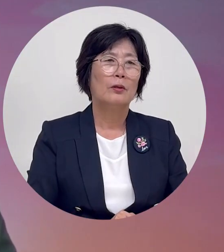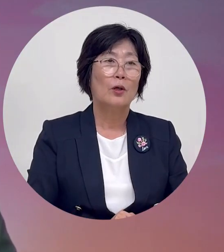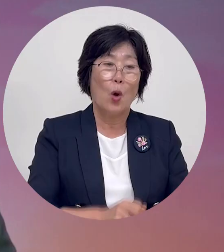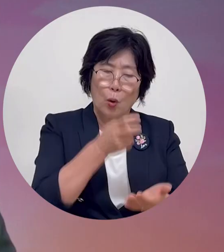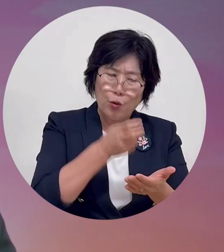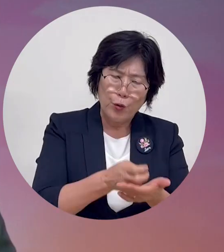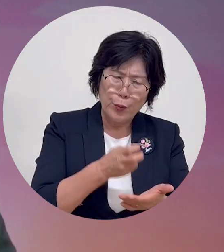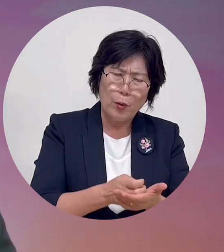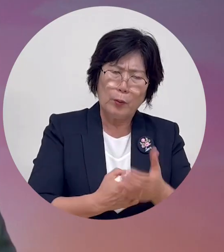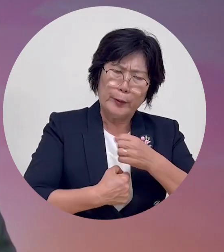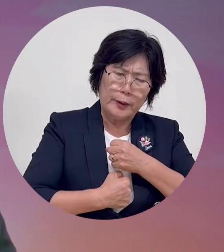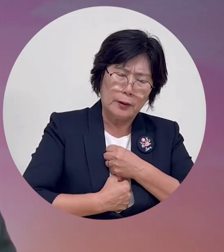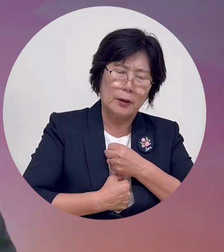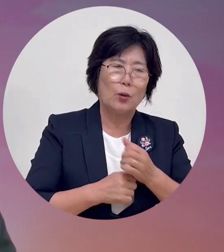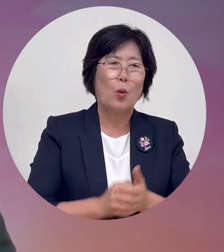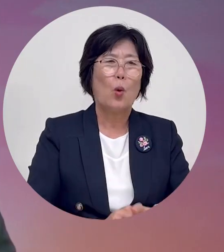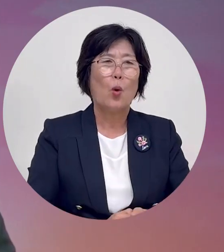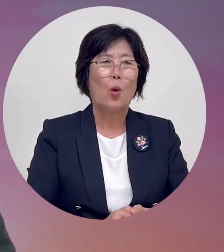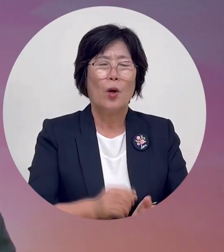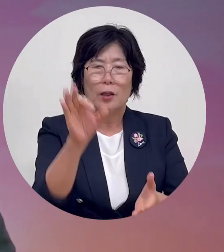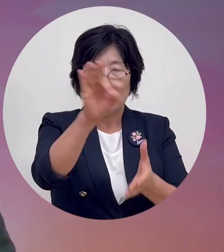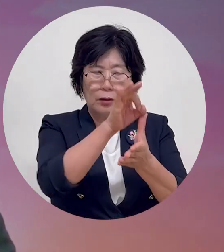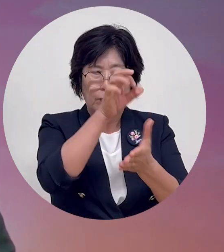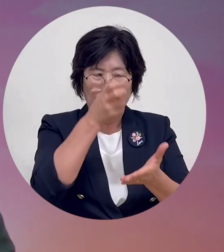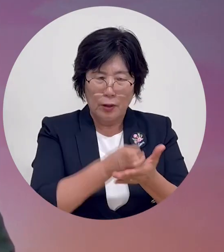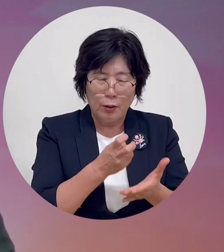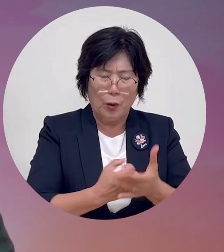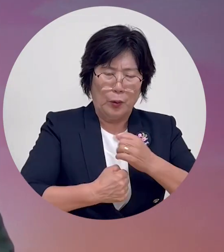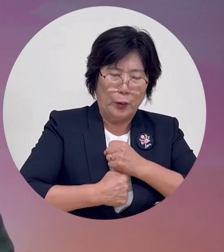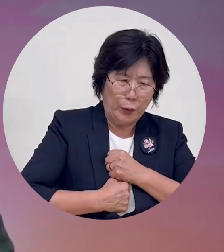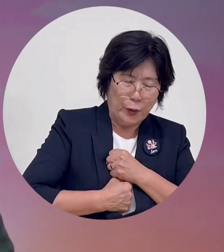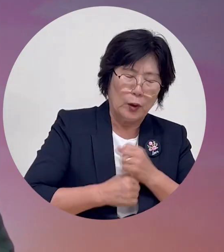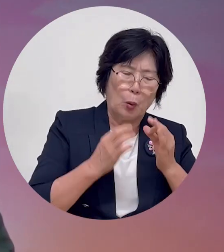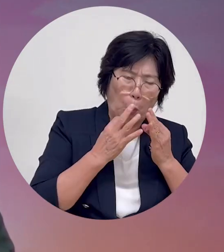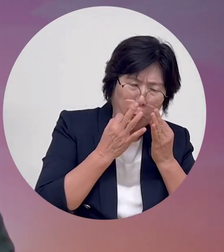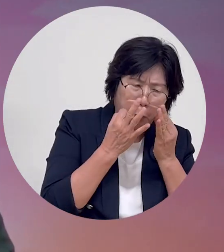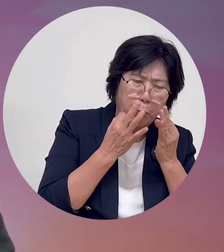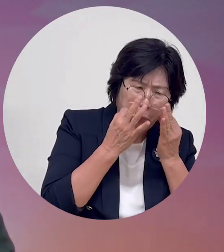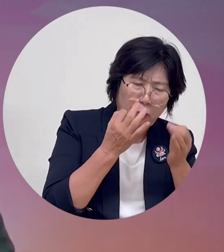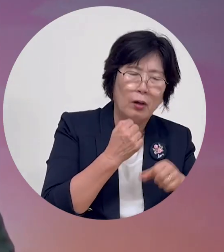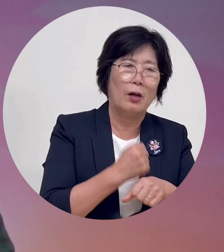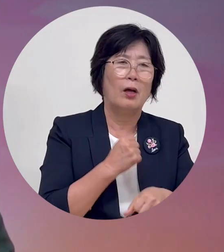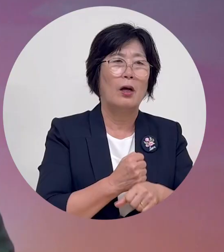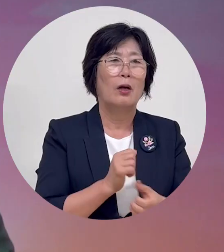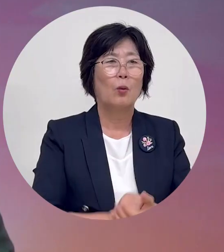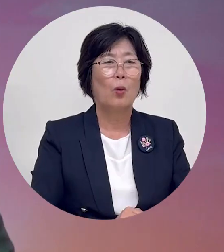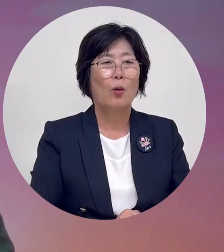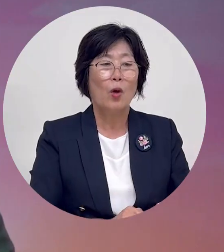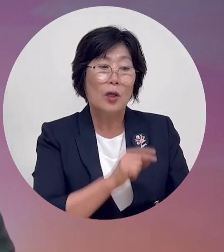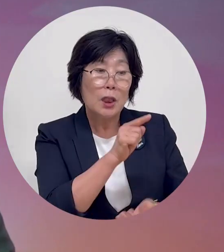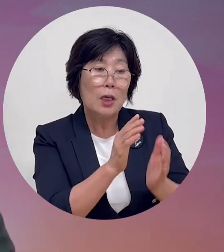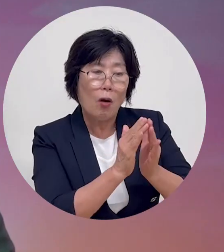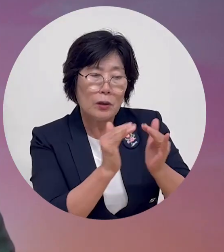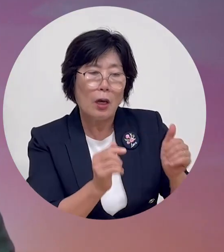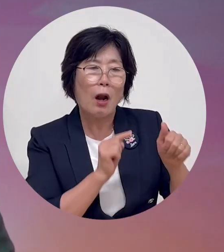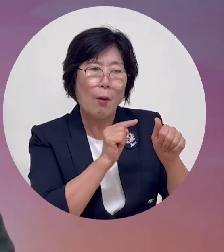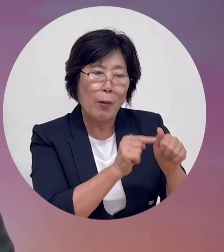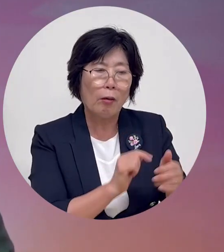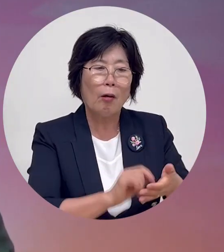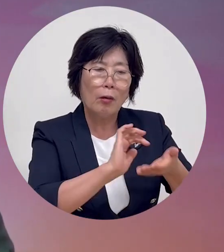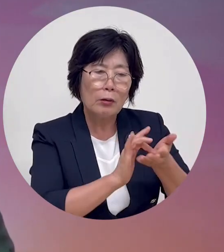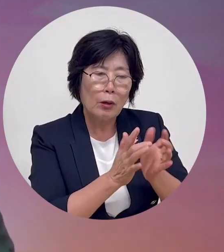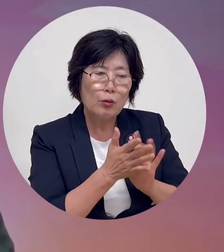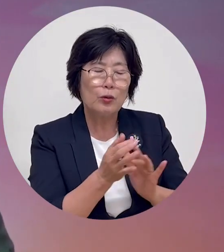율법을 지키려고 계명을 지키려고 안간힘을 쓰고 그런 자에게